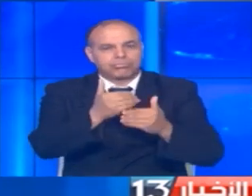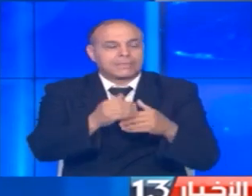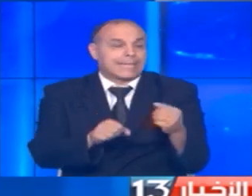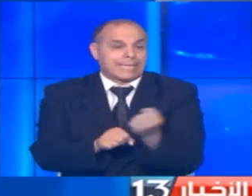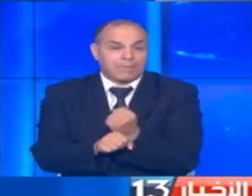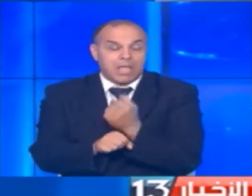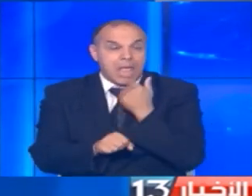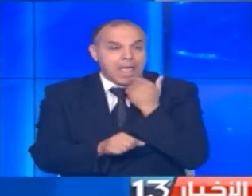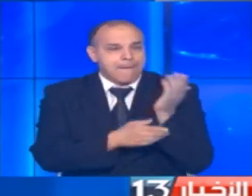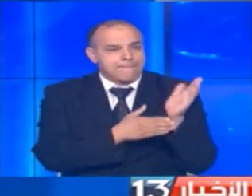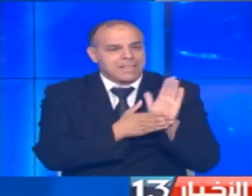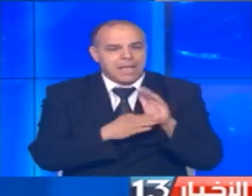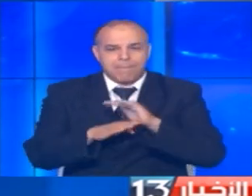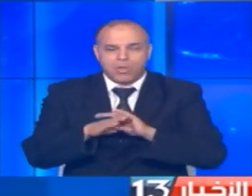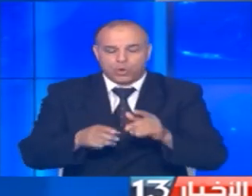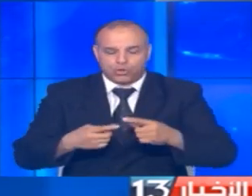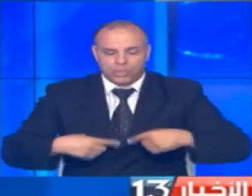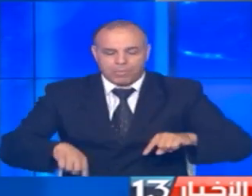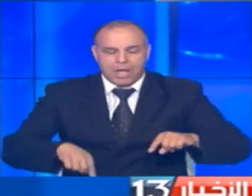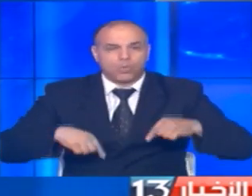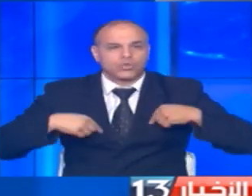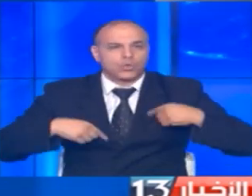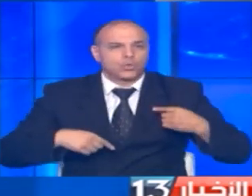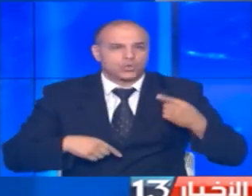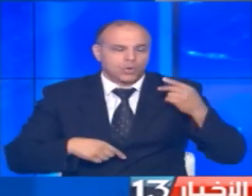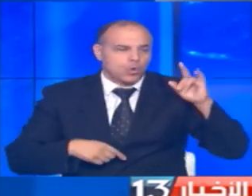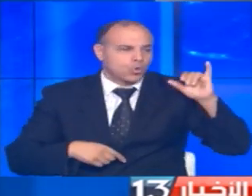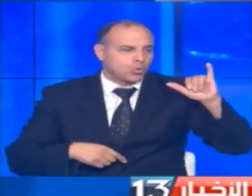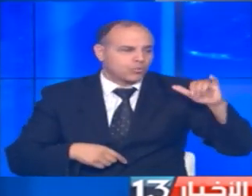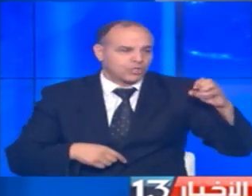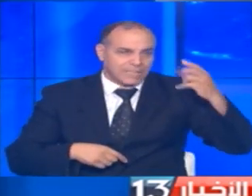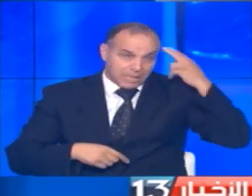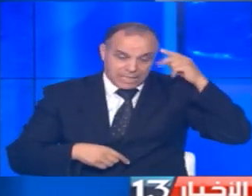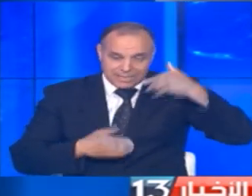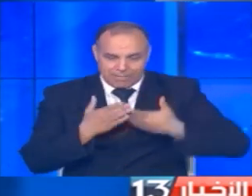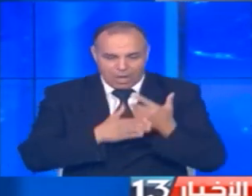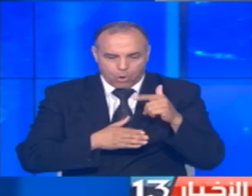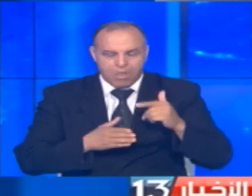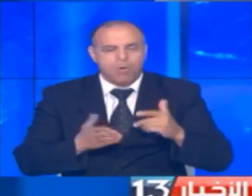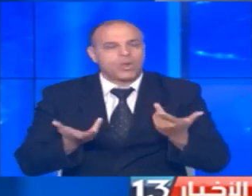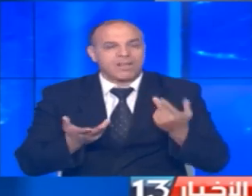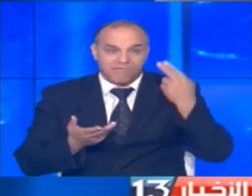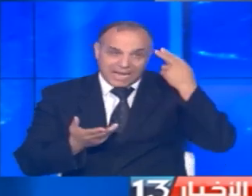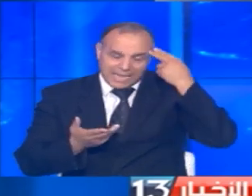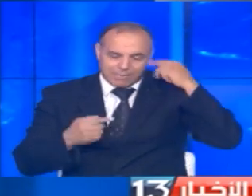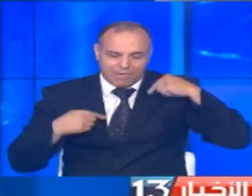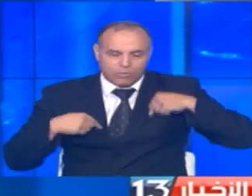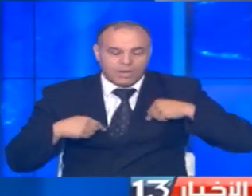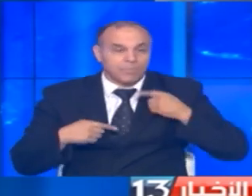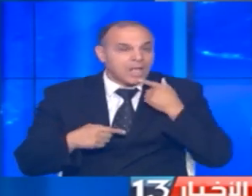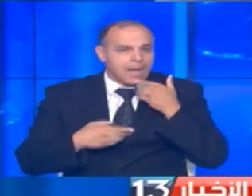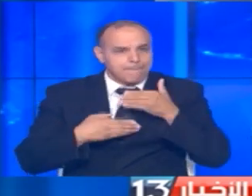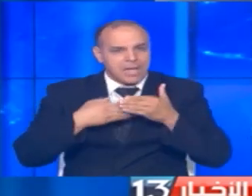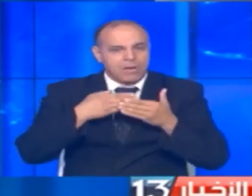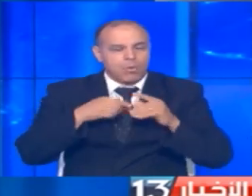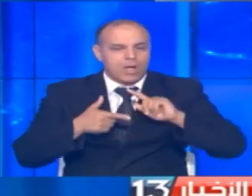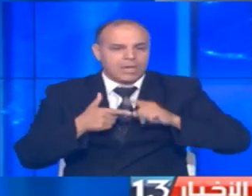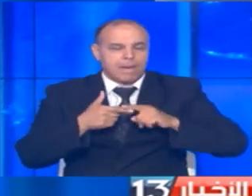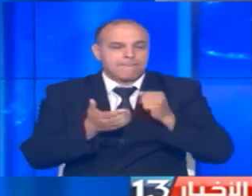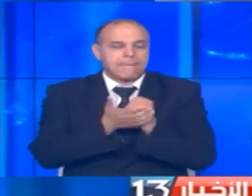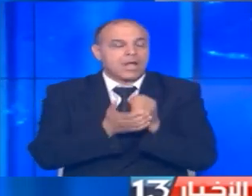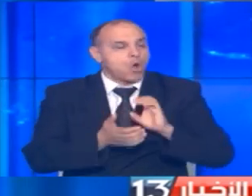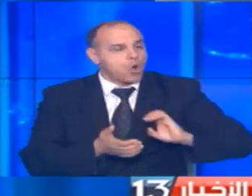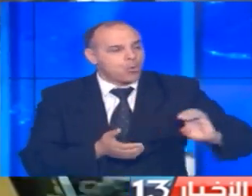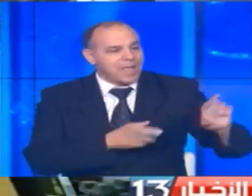والاستثمار مثلت موضوع اجتماع رئيس الحكومة يوسف الشاهد صباح اليوم بقصر الحكومة بالقصبة بنائب رئيس البنك